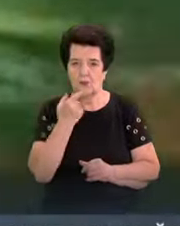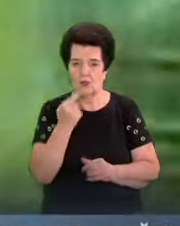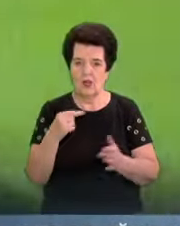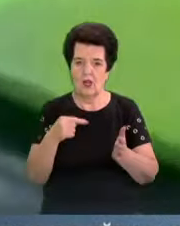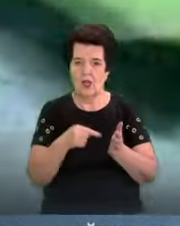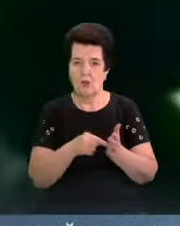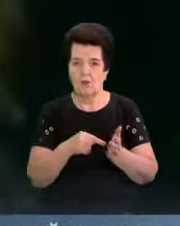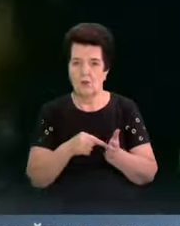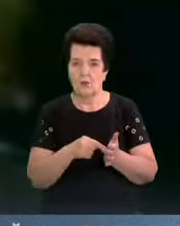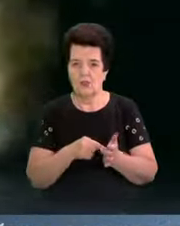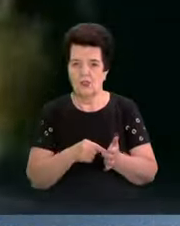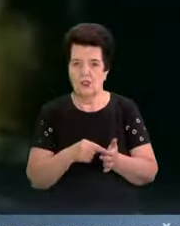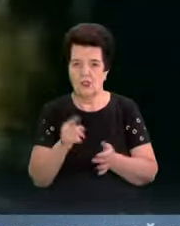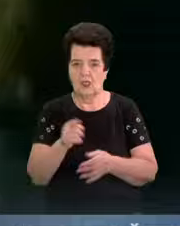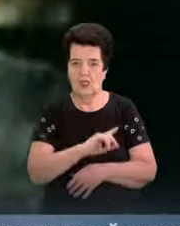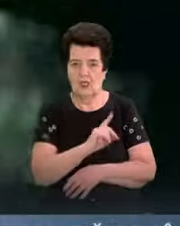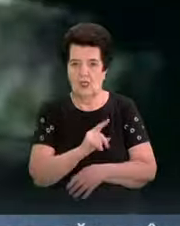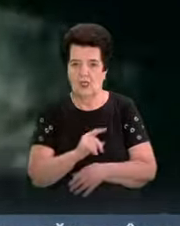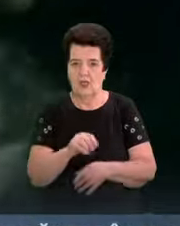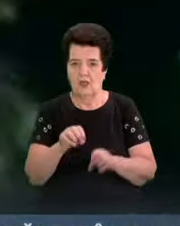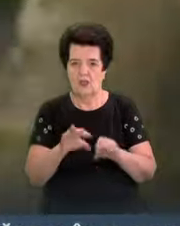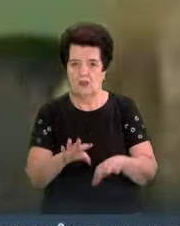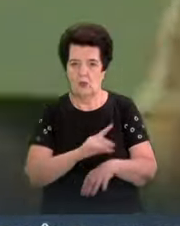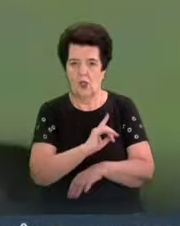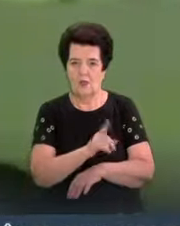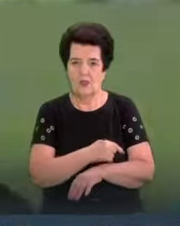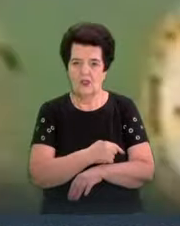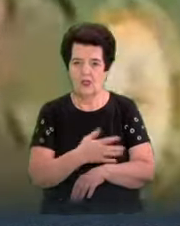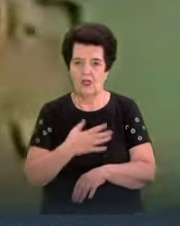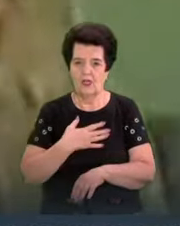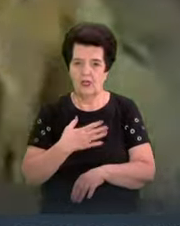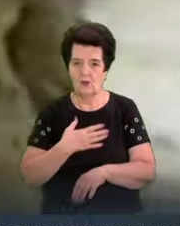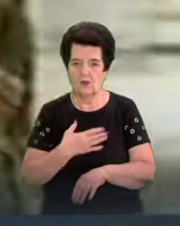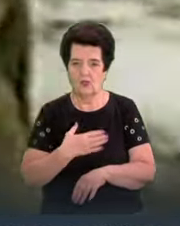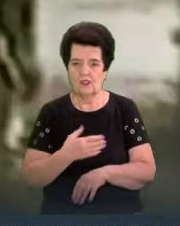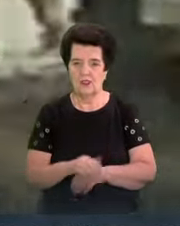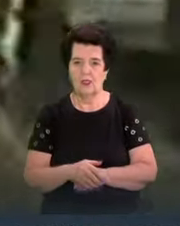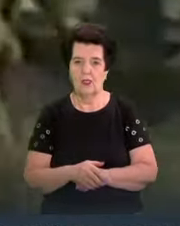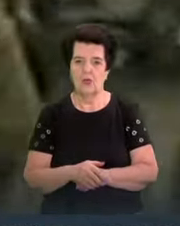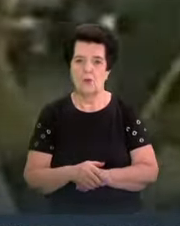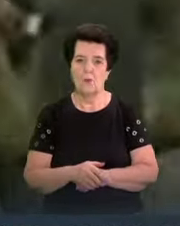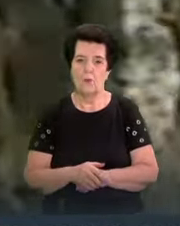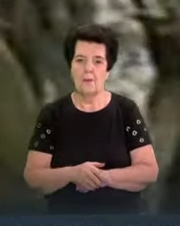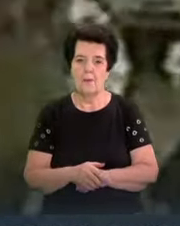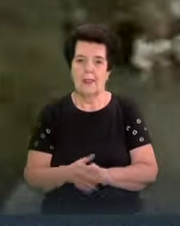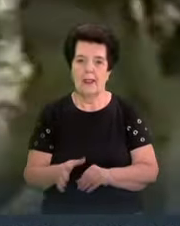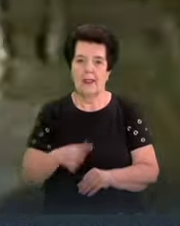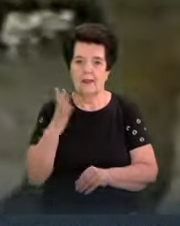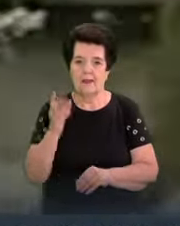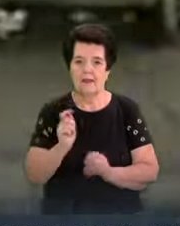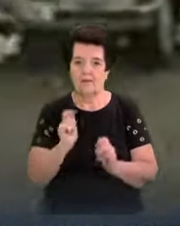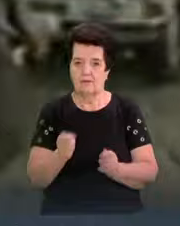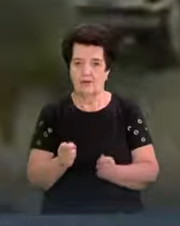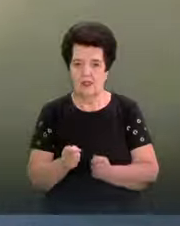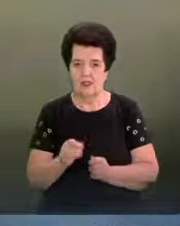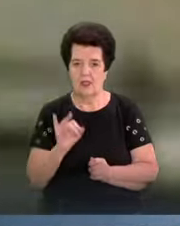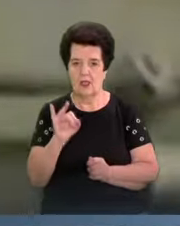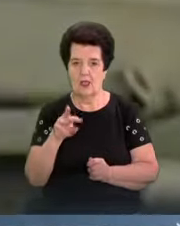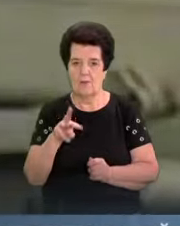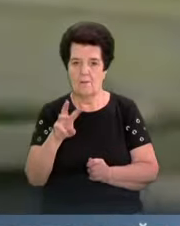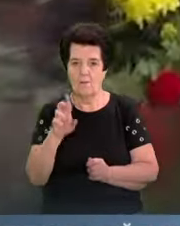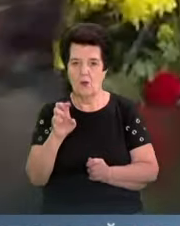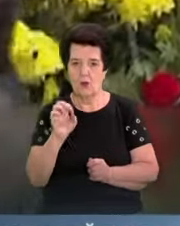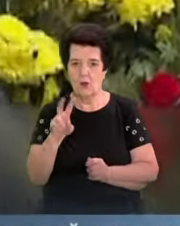punct în măsura puterilor noastre. Dar demnitatea este mai puternică decât orice armă. A dat un imbold de